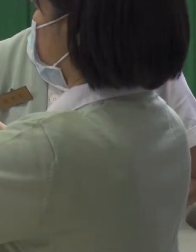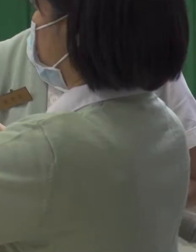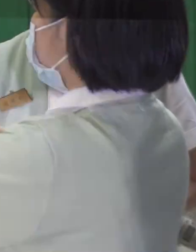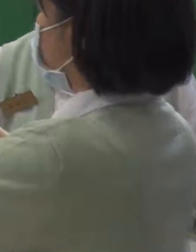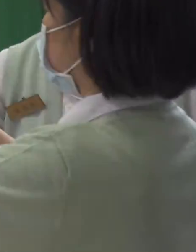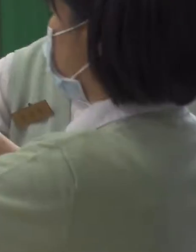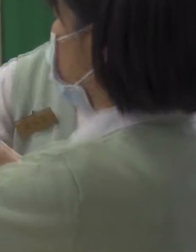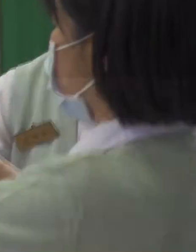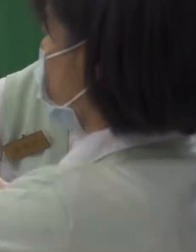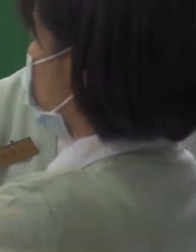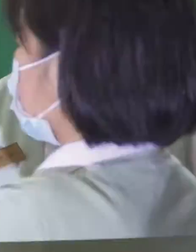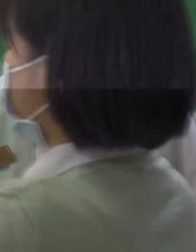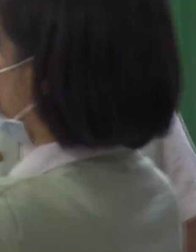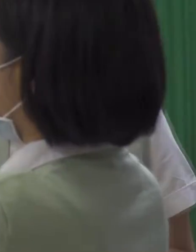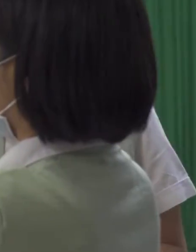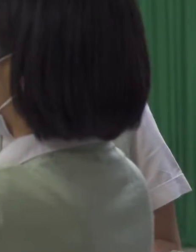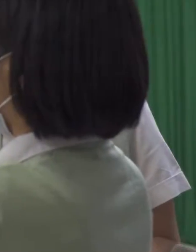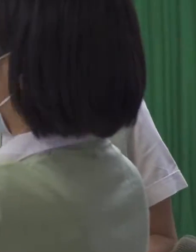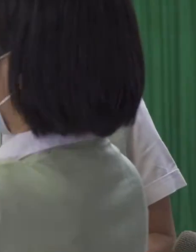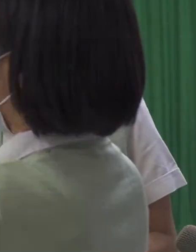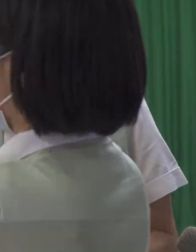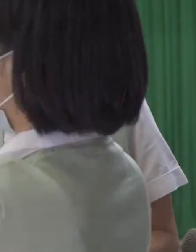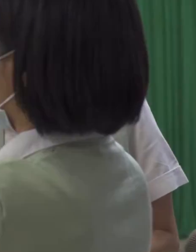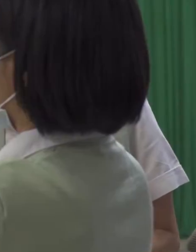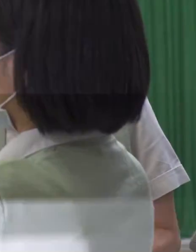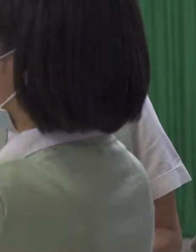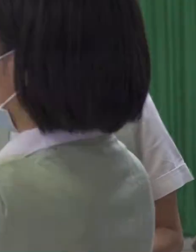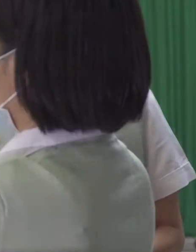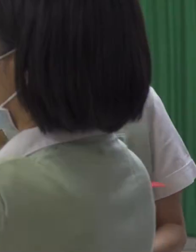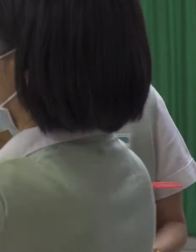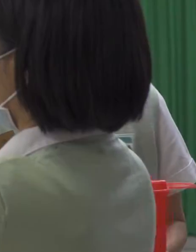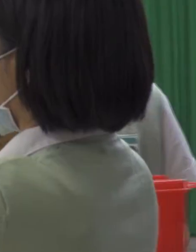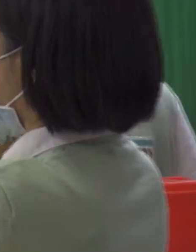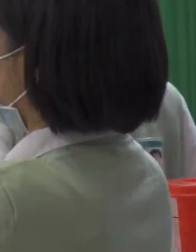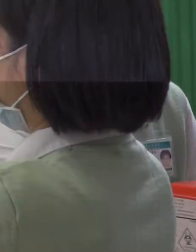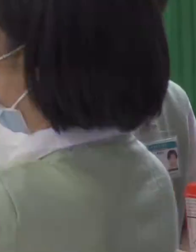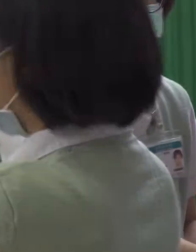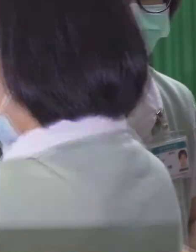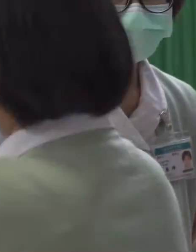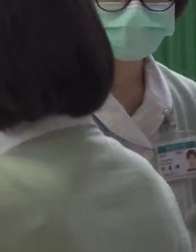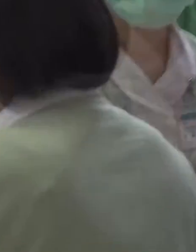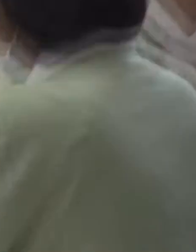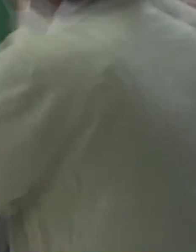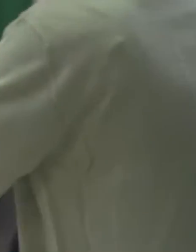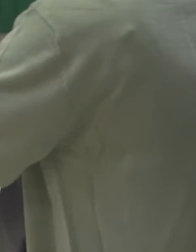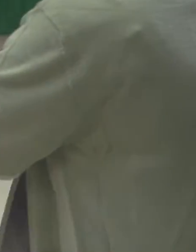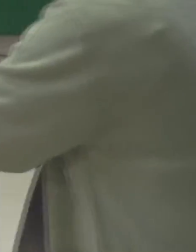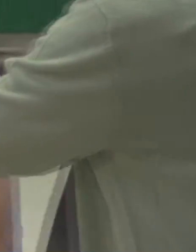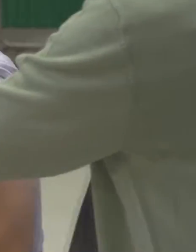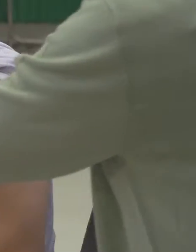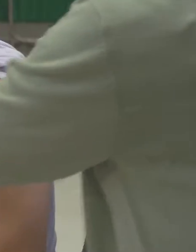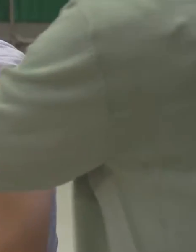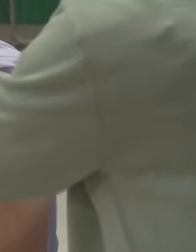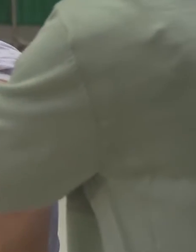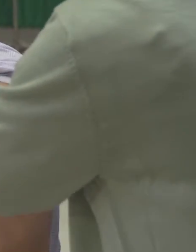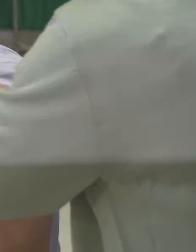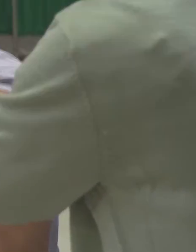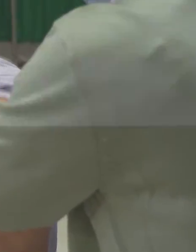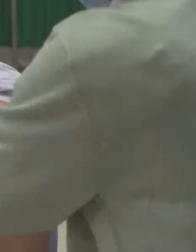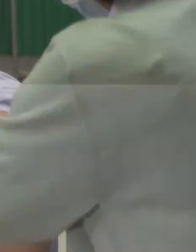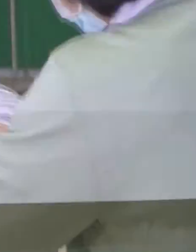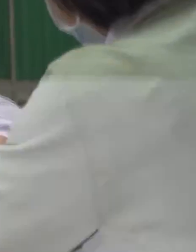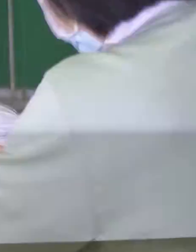种，包括医疗院所非医事人员，如志工等。以及药局的药师、集中检疫所人员等，共